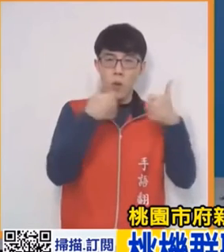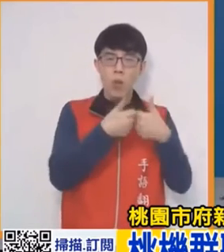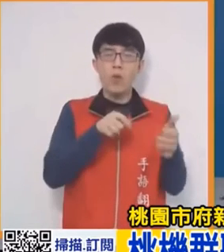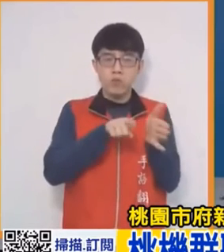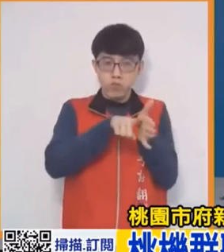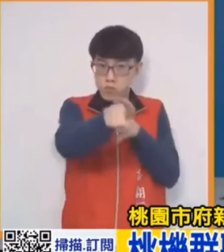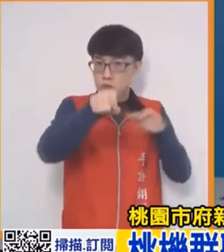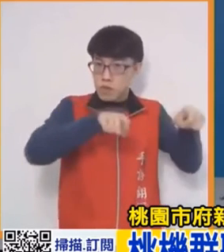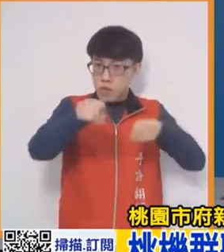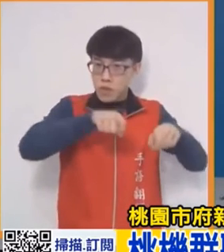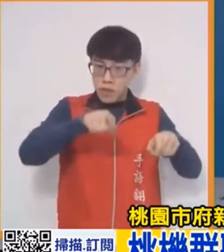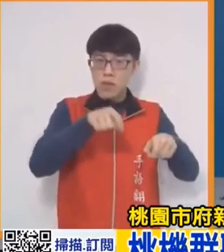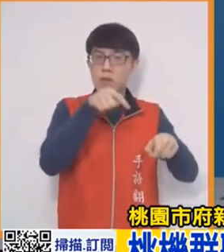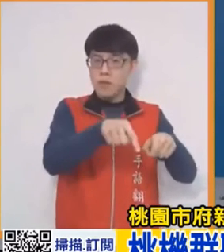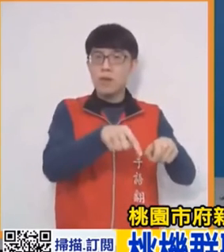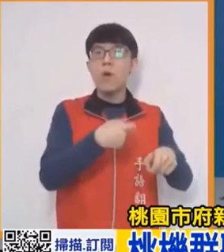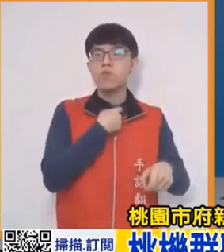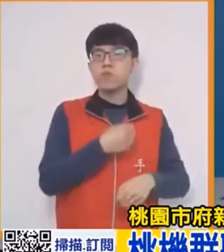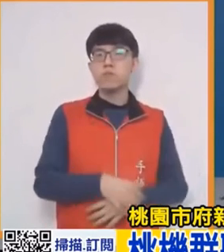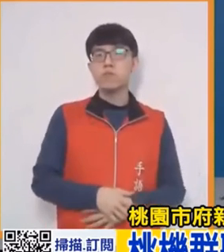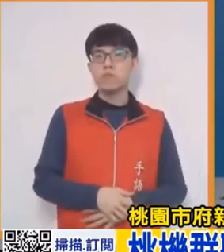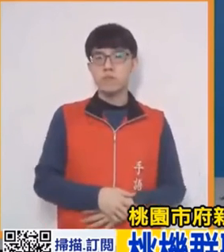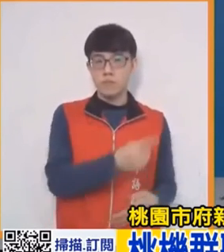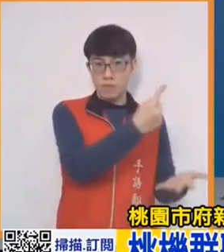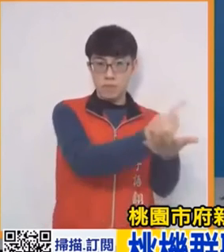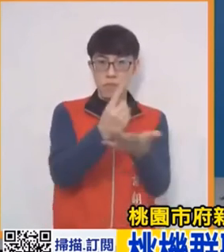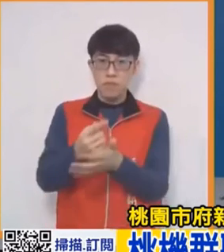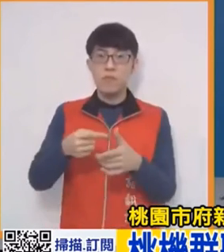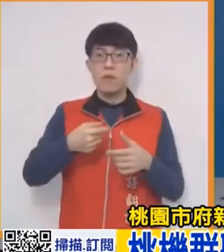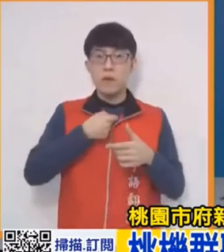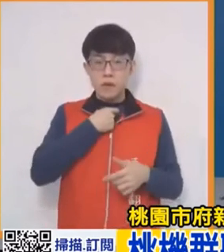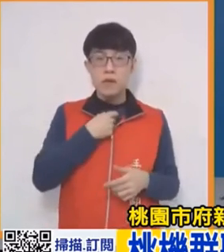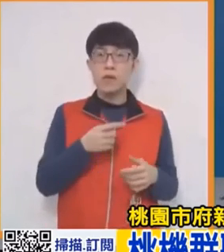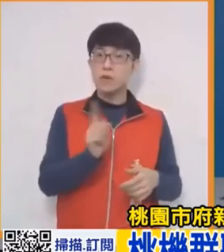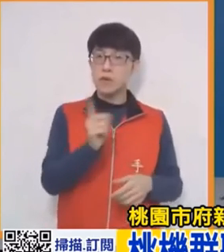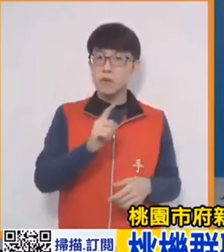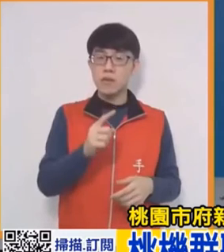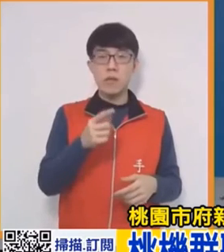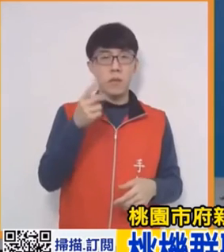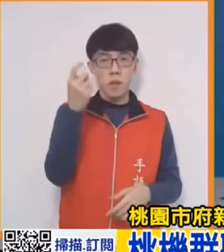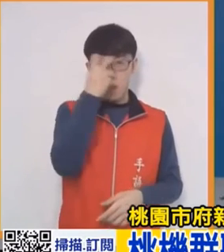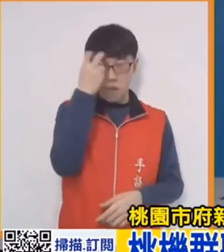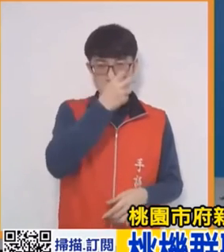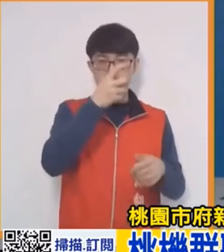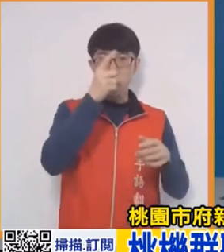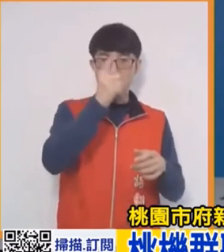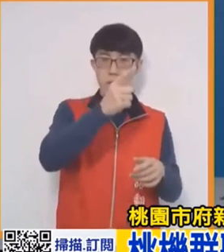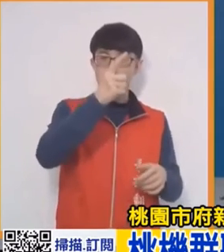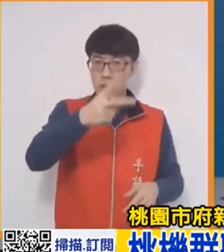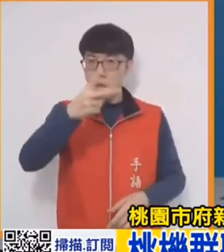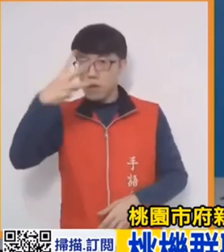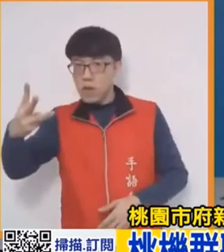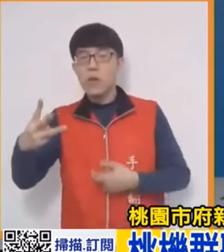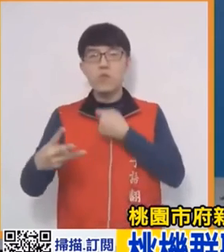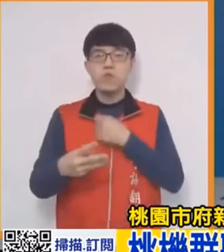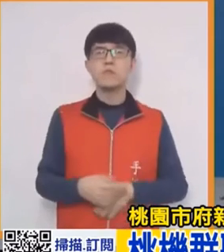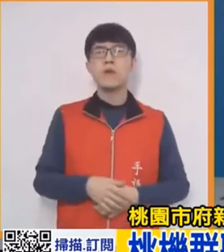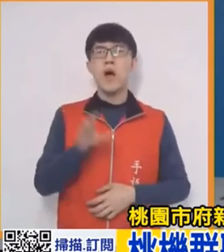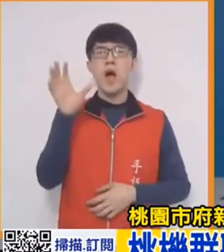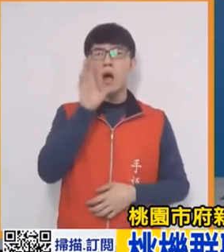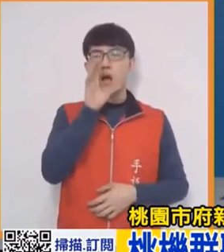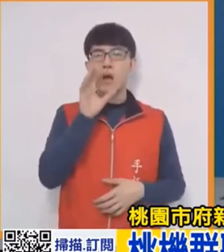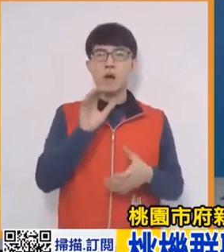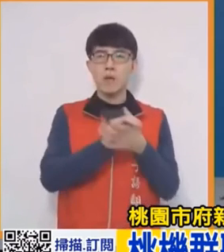离者跟自主健康管理者都要进行2采跟3采。那由于呢歌友会组织比较松散，所